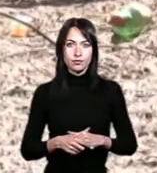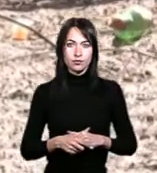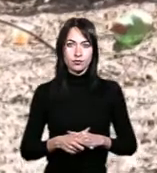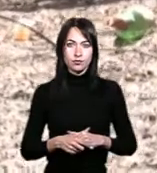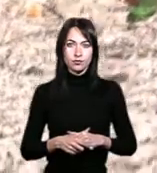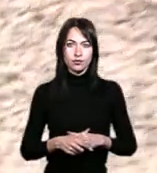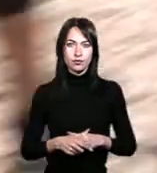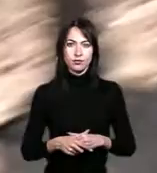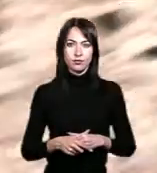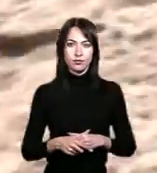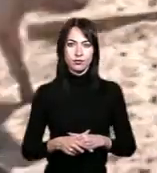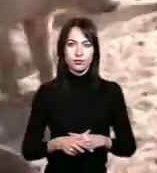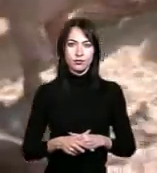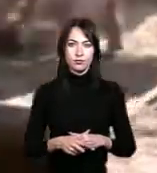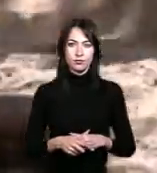Ні.